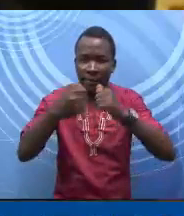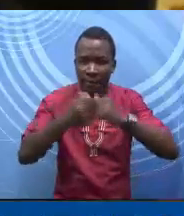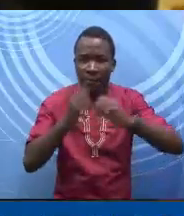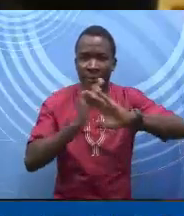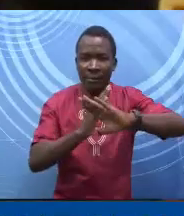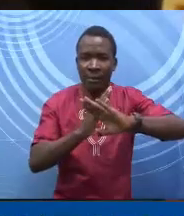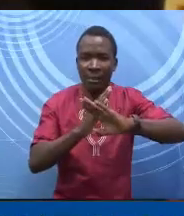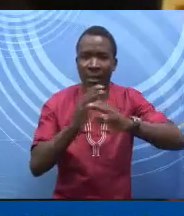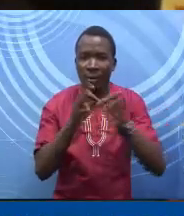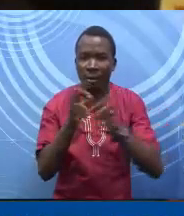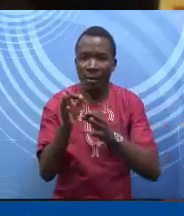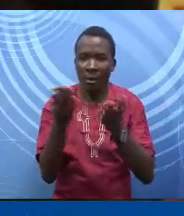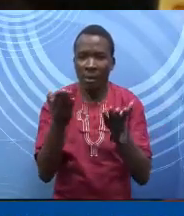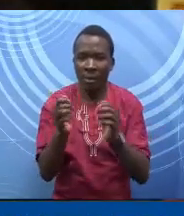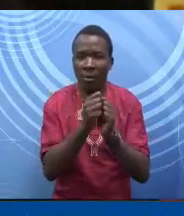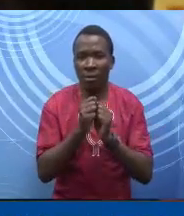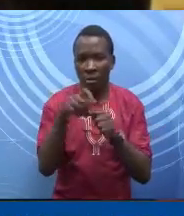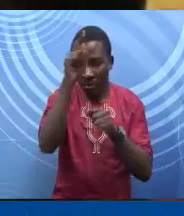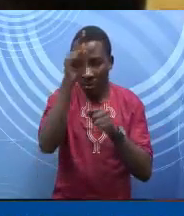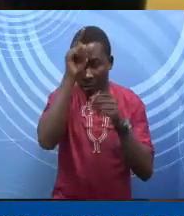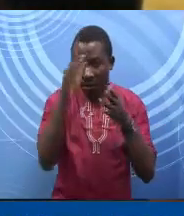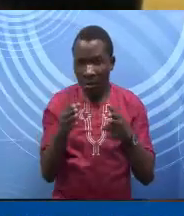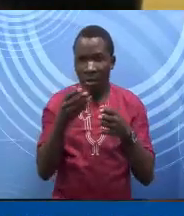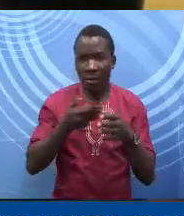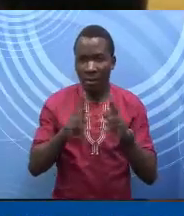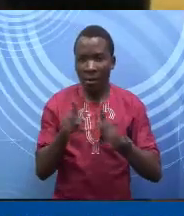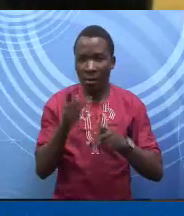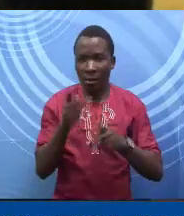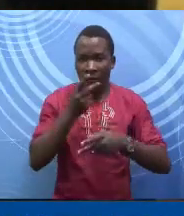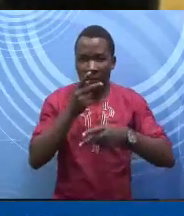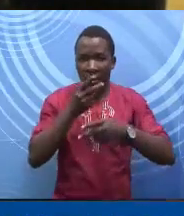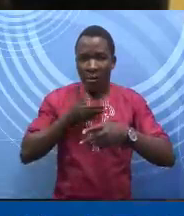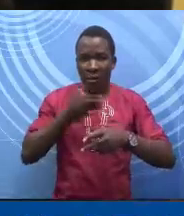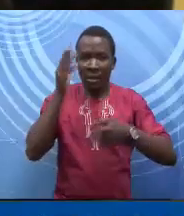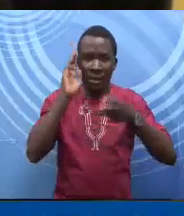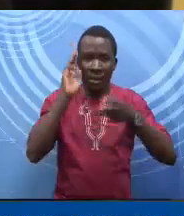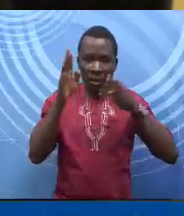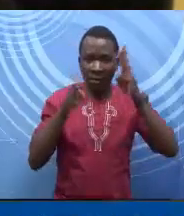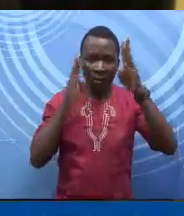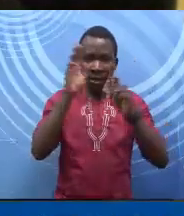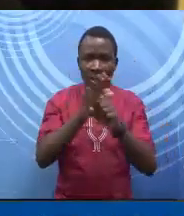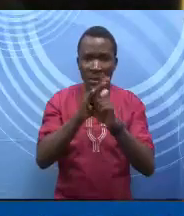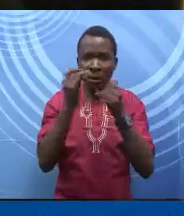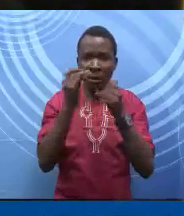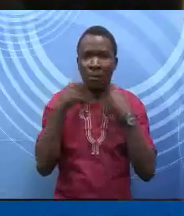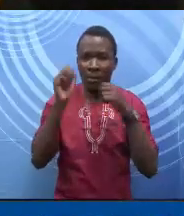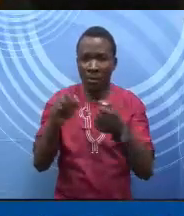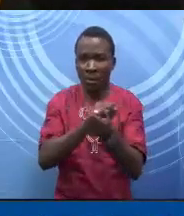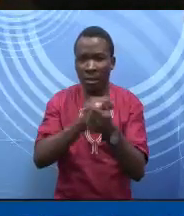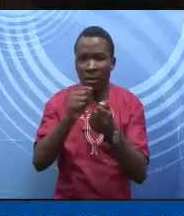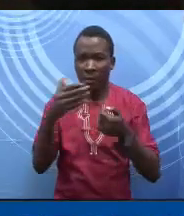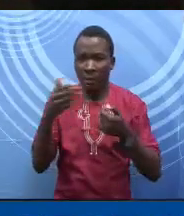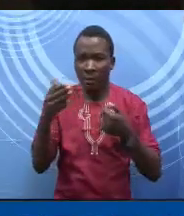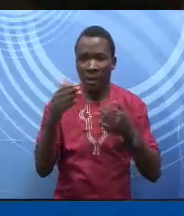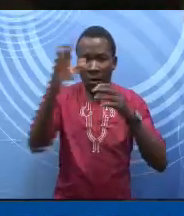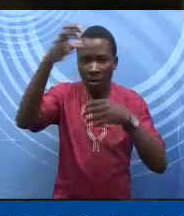turi kumwe n'abaturage n'abo bafite impungenge cyane banatubwira bishobora no guhirima wenda n'imvura itaragwa ariko